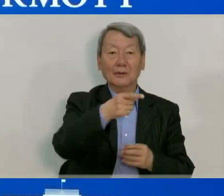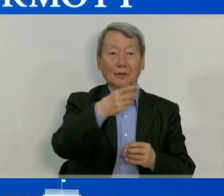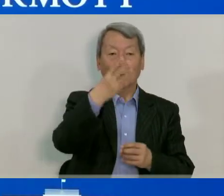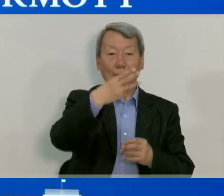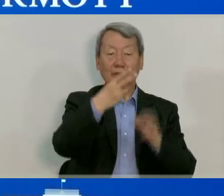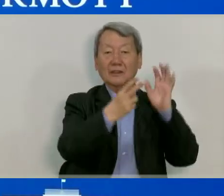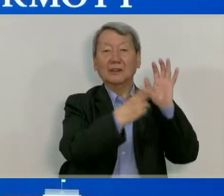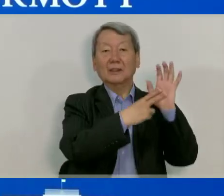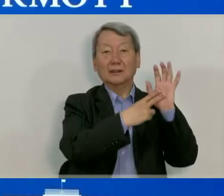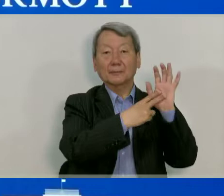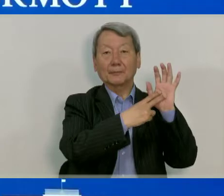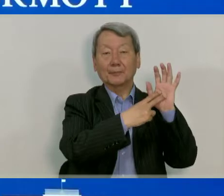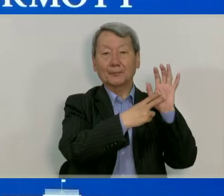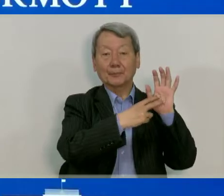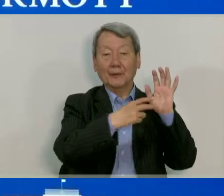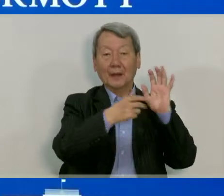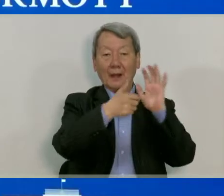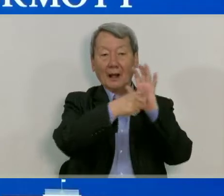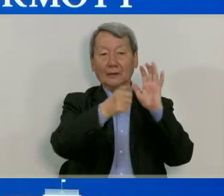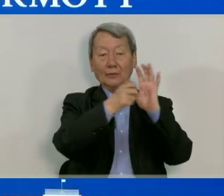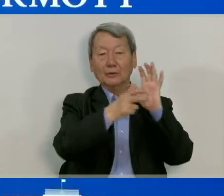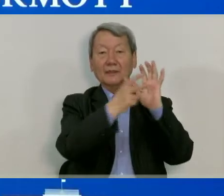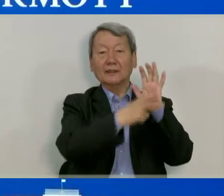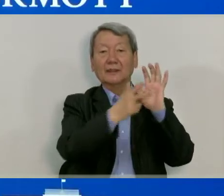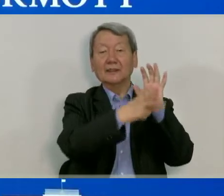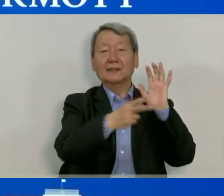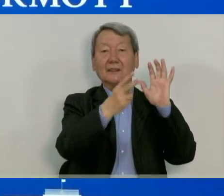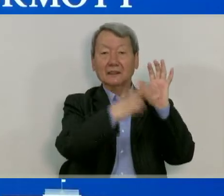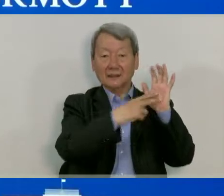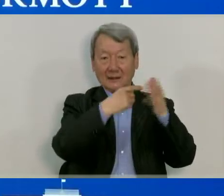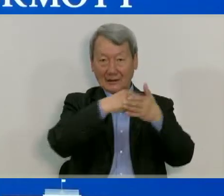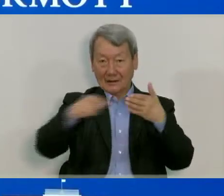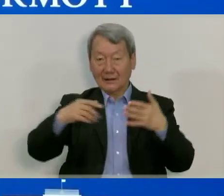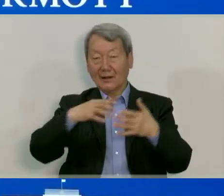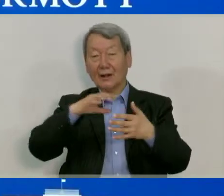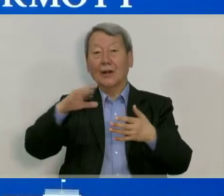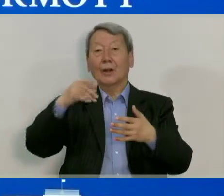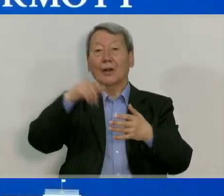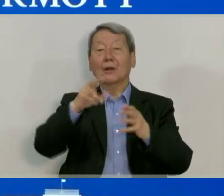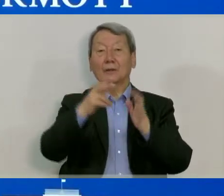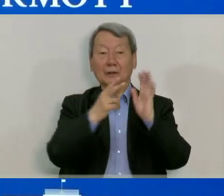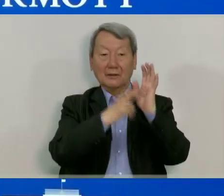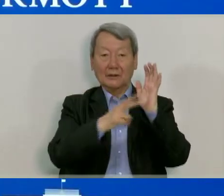1037 учурдан 688-і шығып кетті. Бұл болса